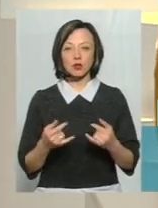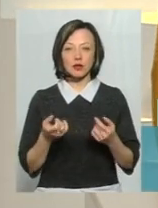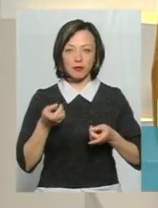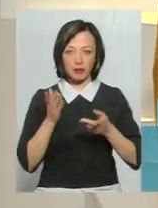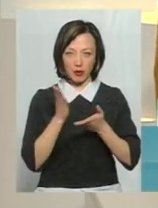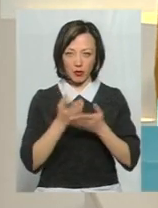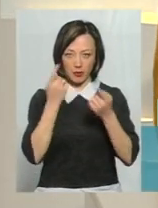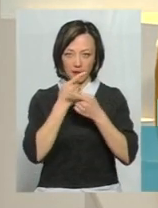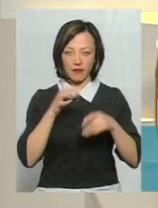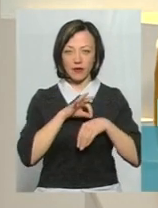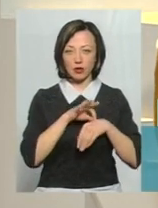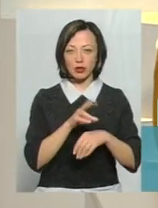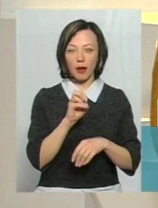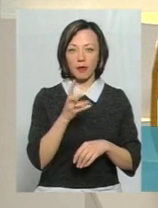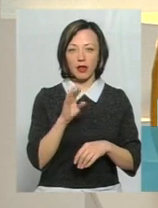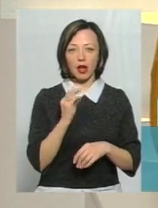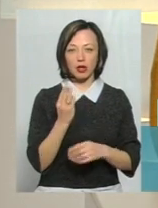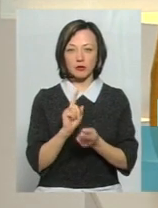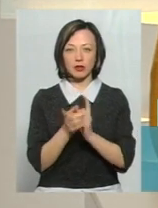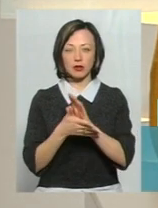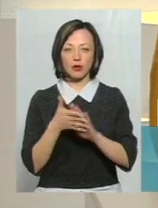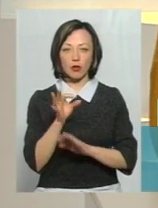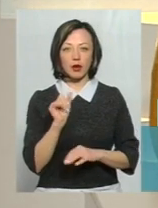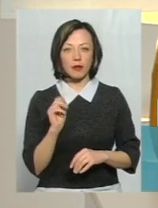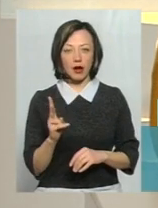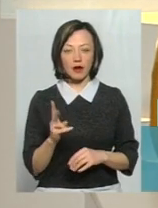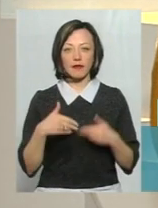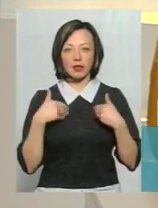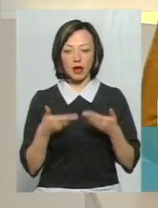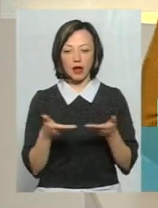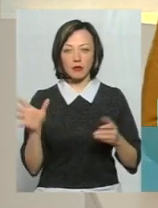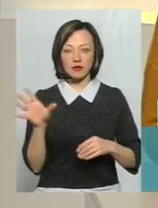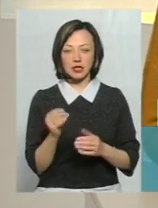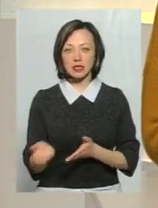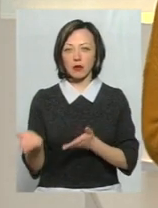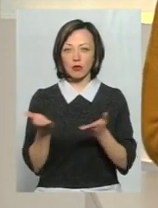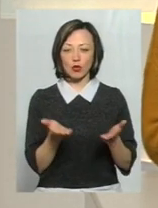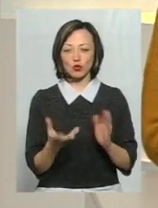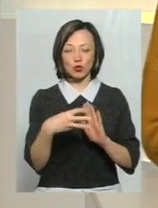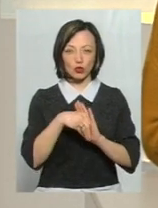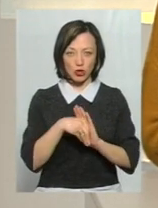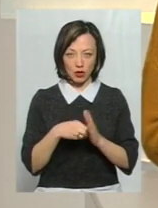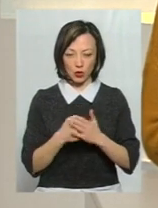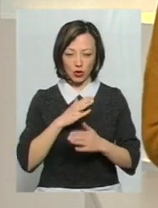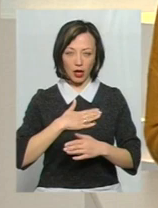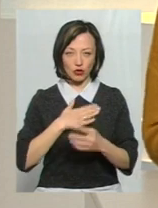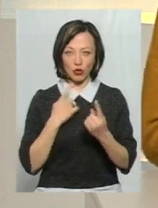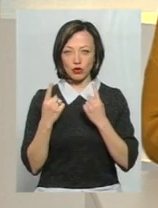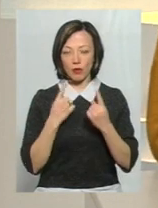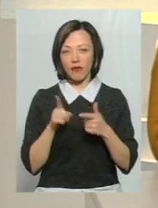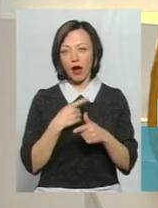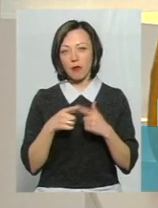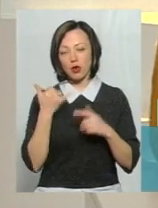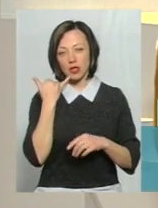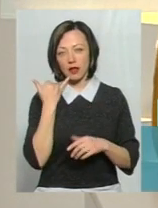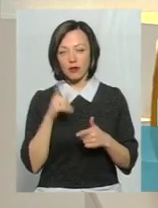працюють ведуча Олена Кеміняш, перекладає на мову жестів Ольга Рибак. Вітаємо всіх і запрошуємо долучатись до нашої розмови або